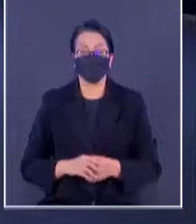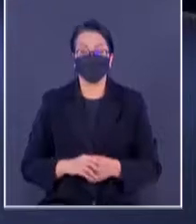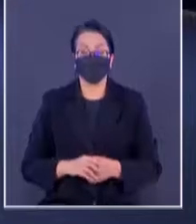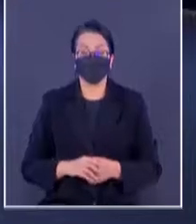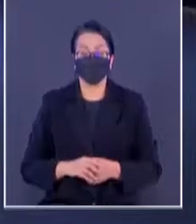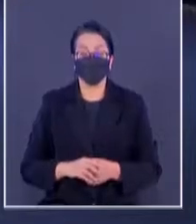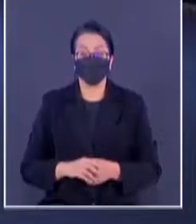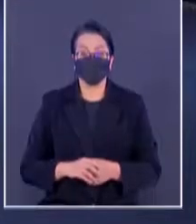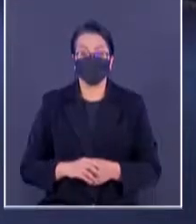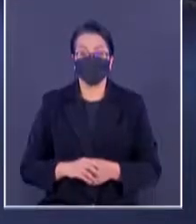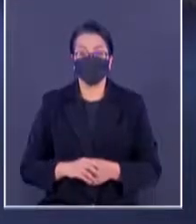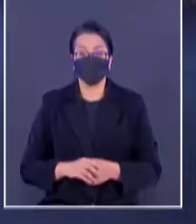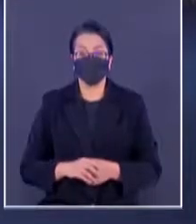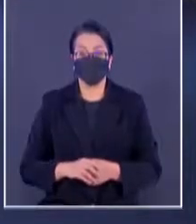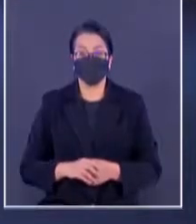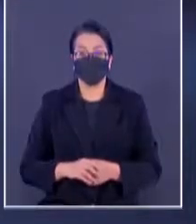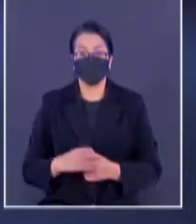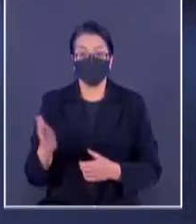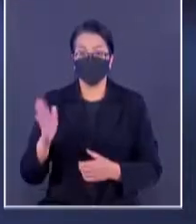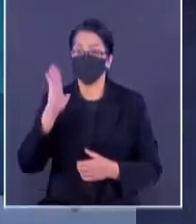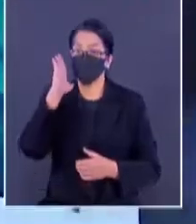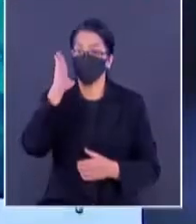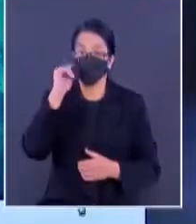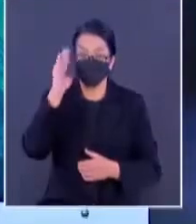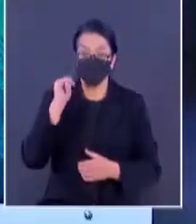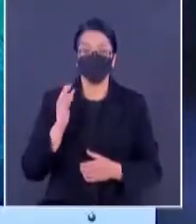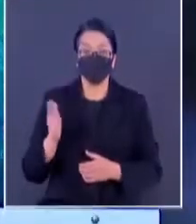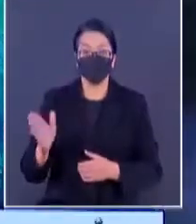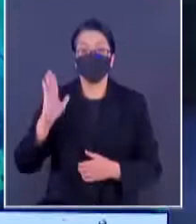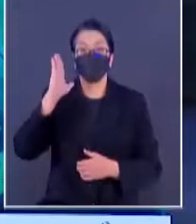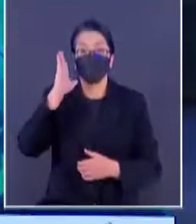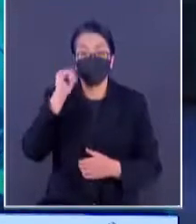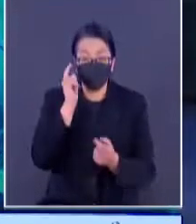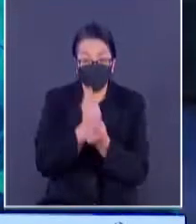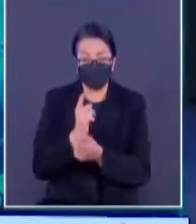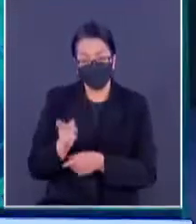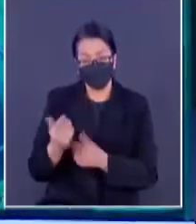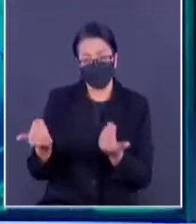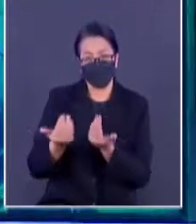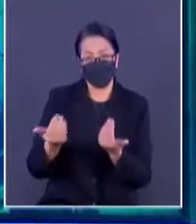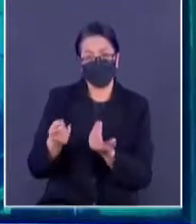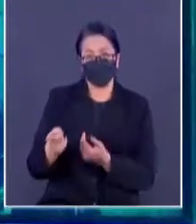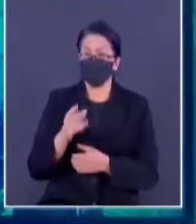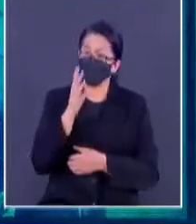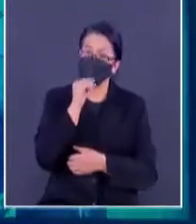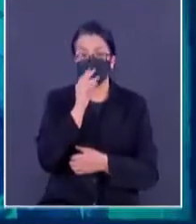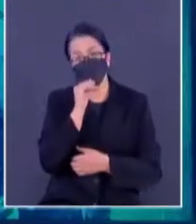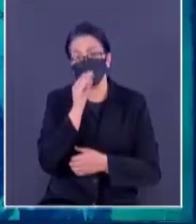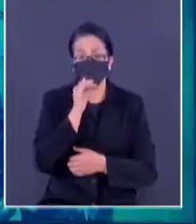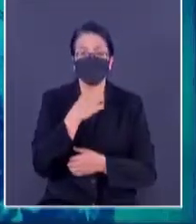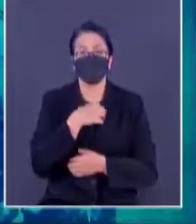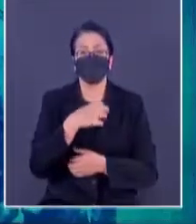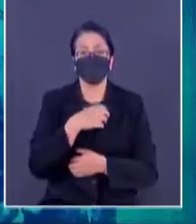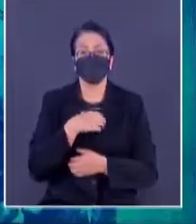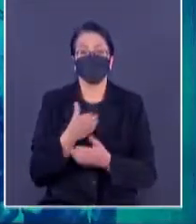พาคุณผู้ชมมาติดตามเรื่องราวสุดยอดคุณพ่อค่ะมีคุณพ่อรายหนึ่งนะคะเขาสังเกตเห็นว่าลูกชายเนี่ยบ่นมาตลอดเลยบอกว่าอยาก